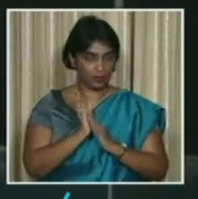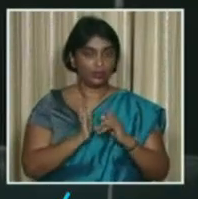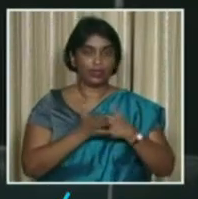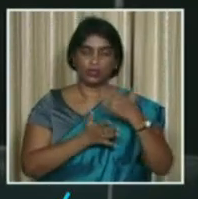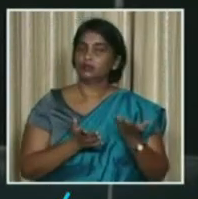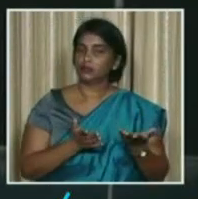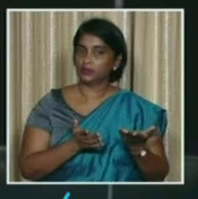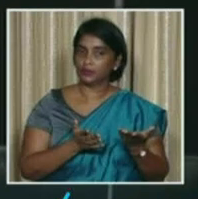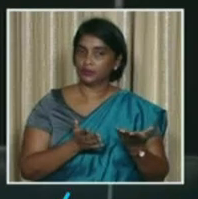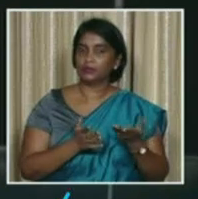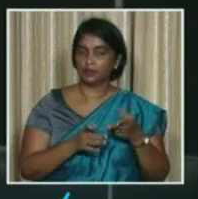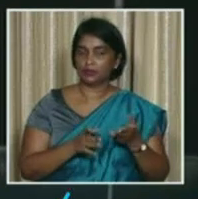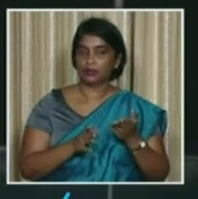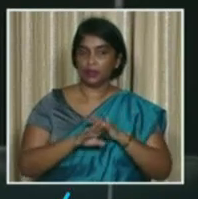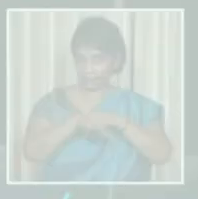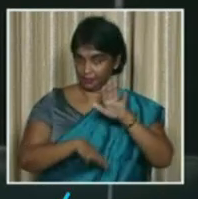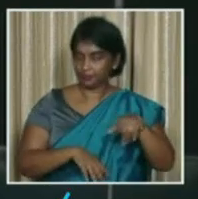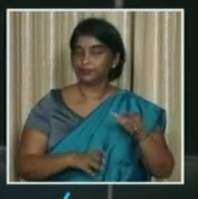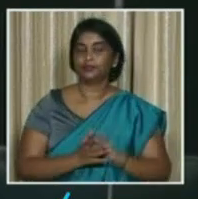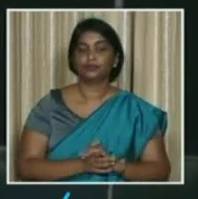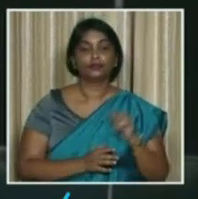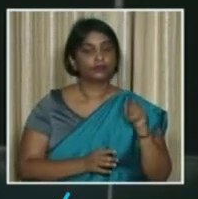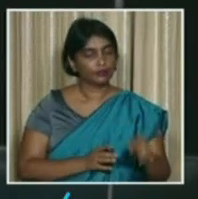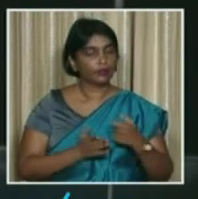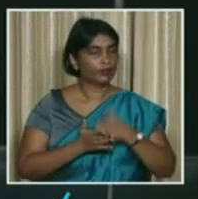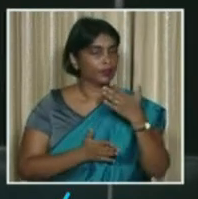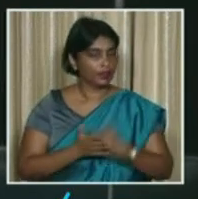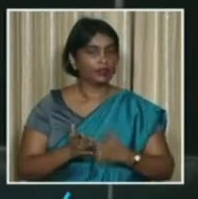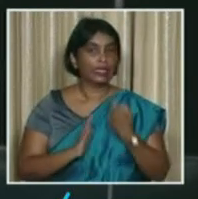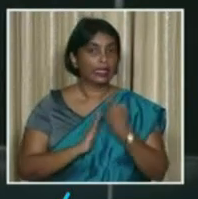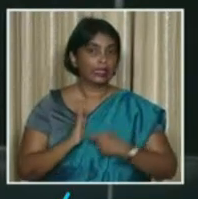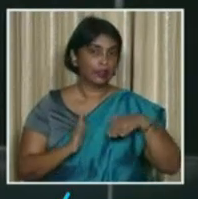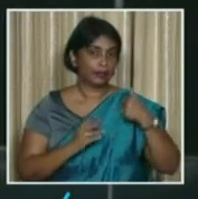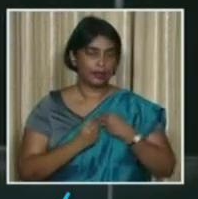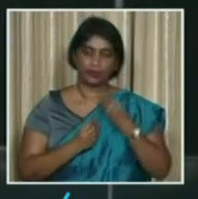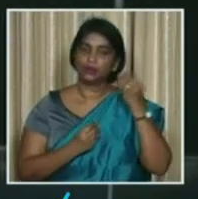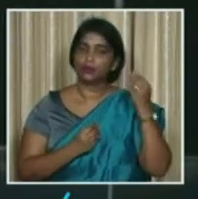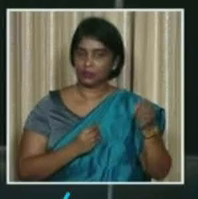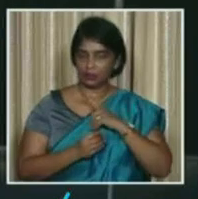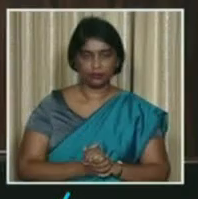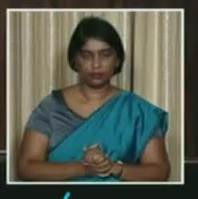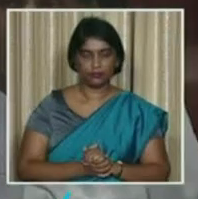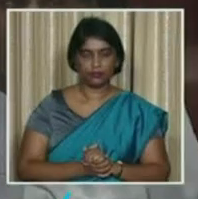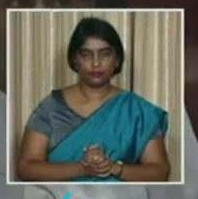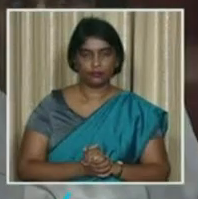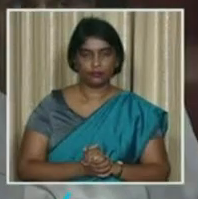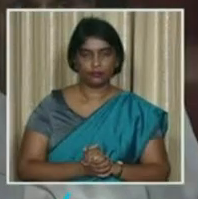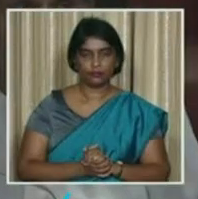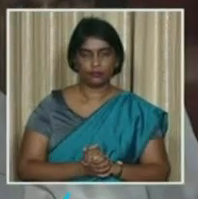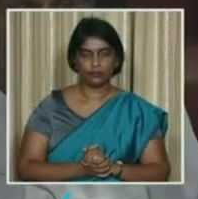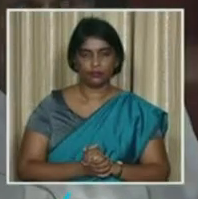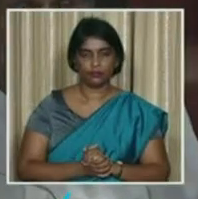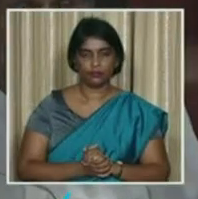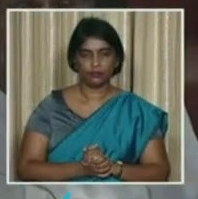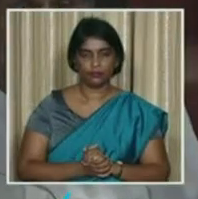වාර්තාව සභාගත තබා තිබෙනවා මෙම වාර්තාව නීතිපතිතුමාට එවීම සඳහා යෝජනා කර සිටිනවා අපිට